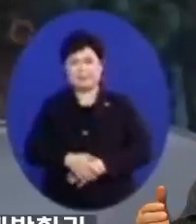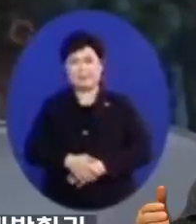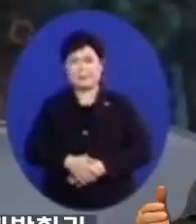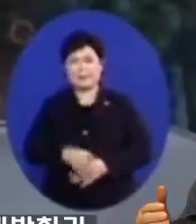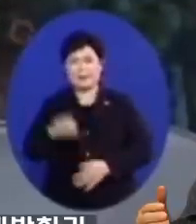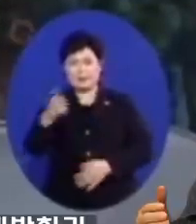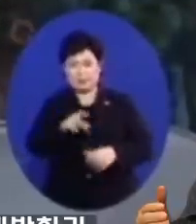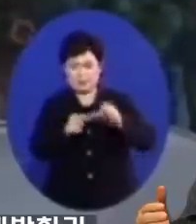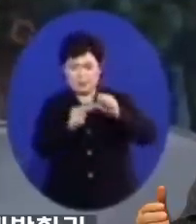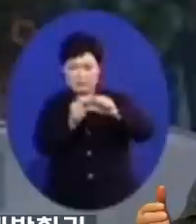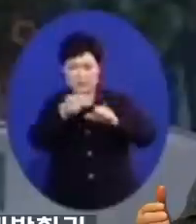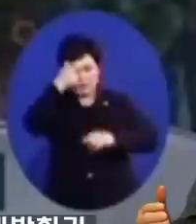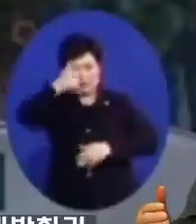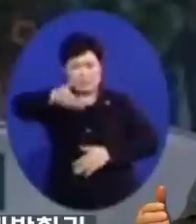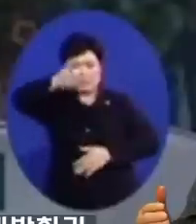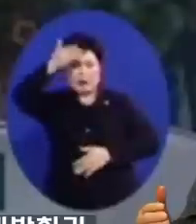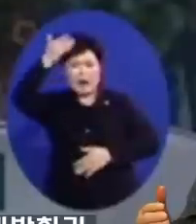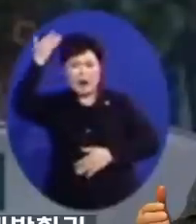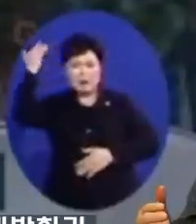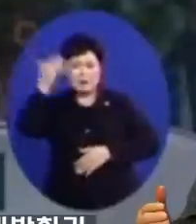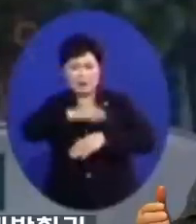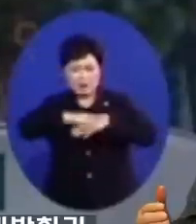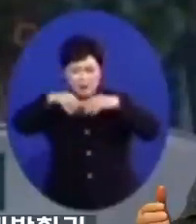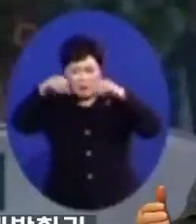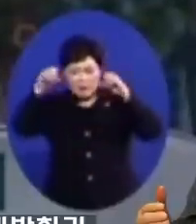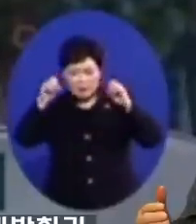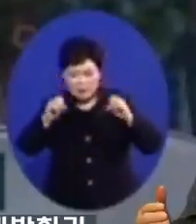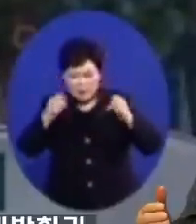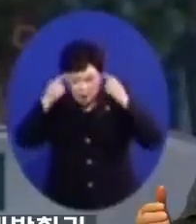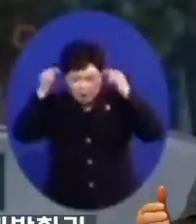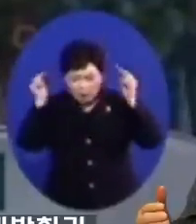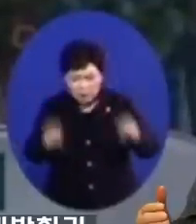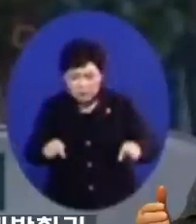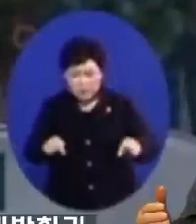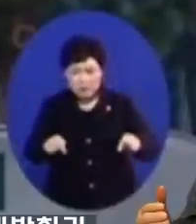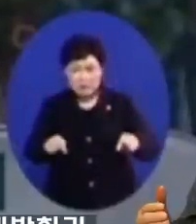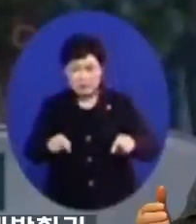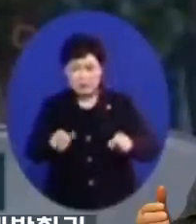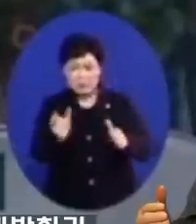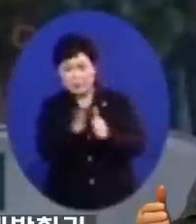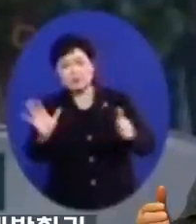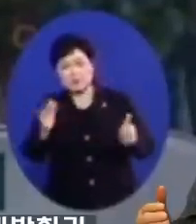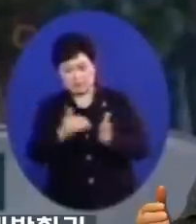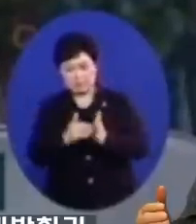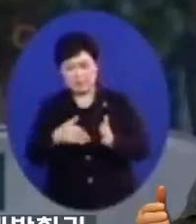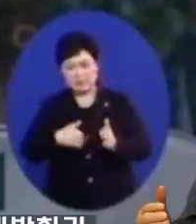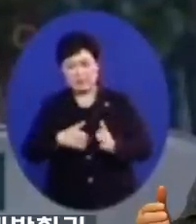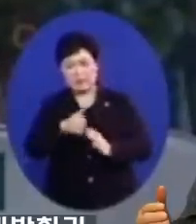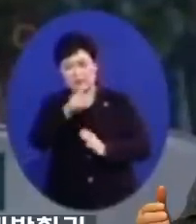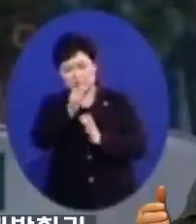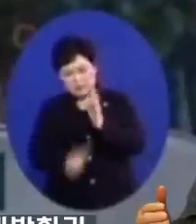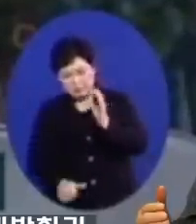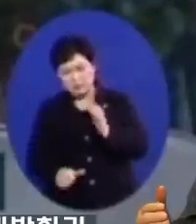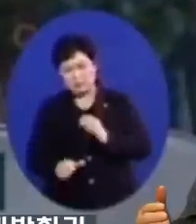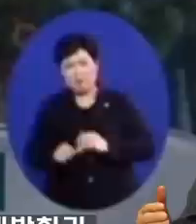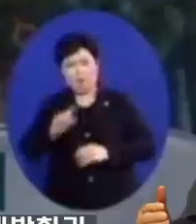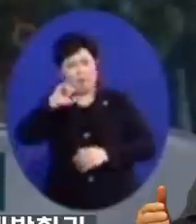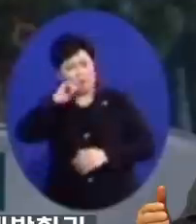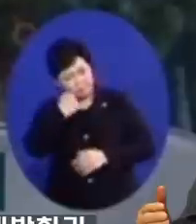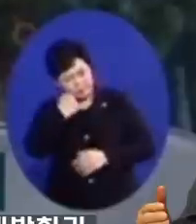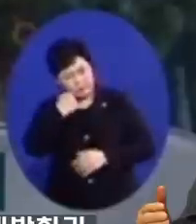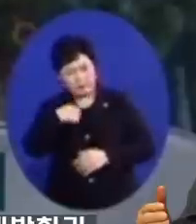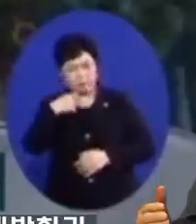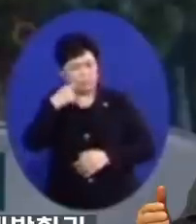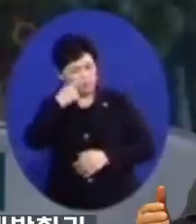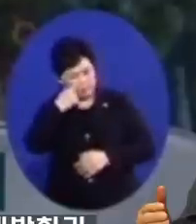그리고 다섯째, 과거의 망령에서 벗어나라. 과거에 내가 실패하고 낭패를 당했던 것을 열성하고 나는 할 수